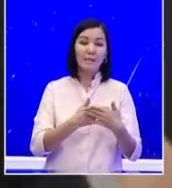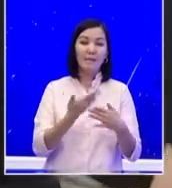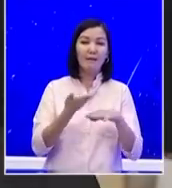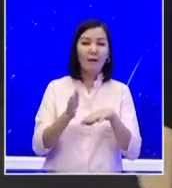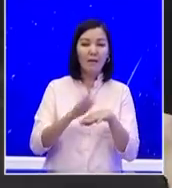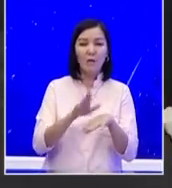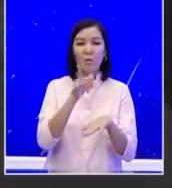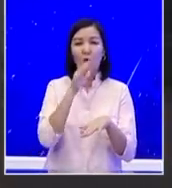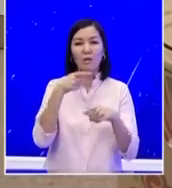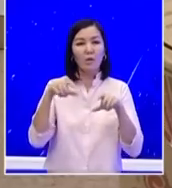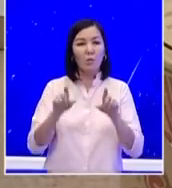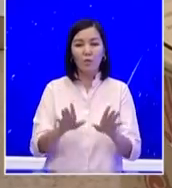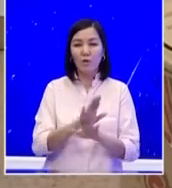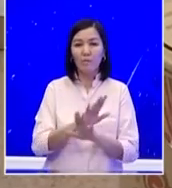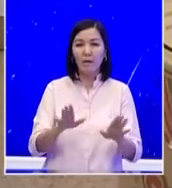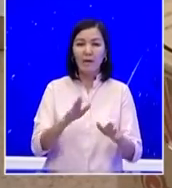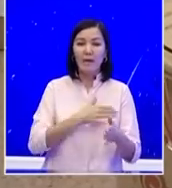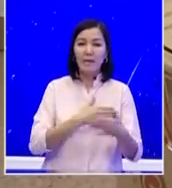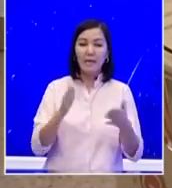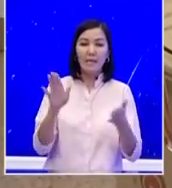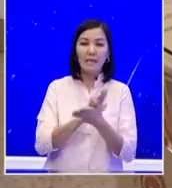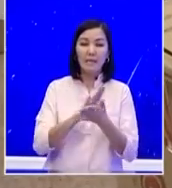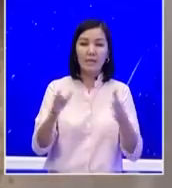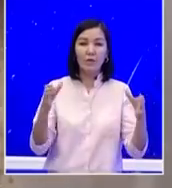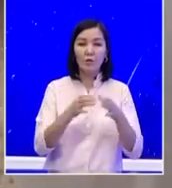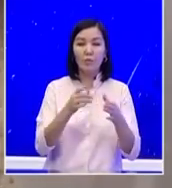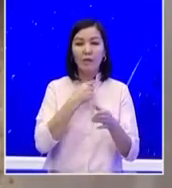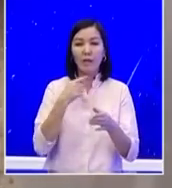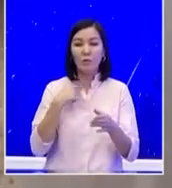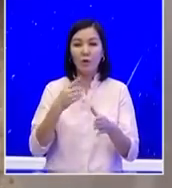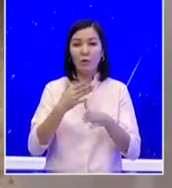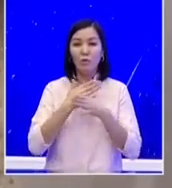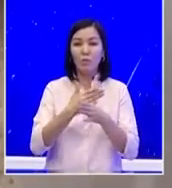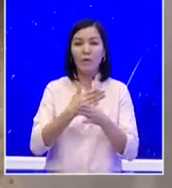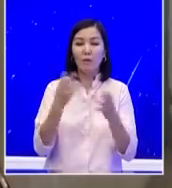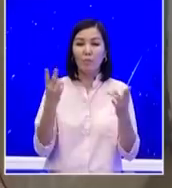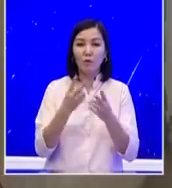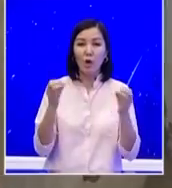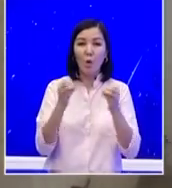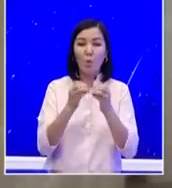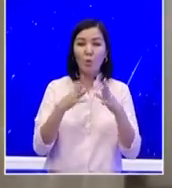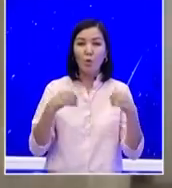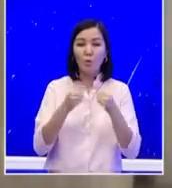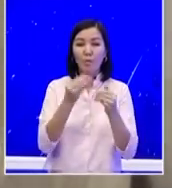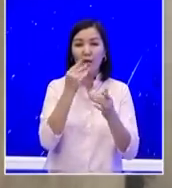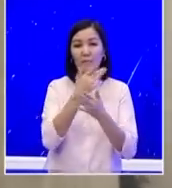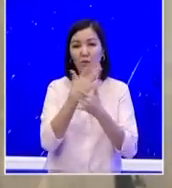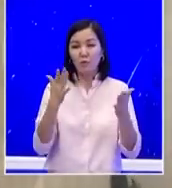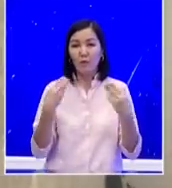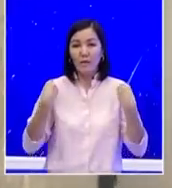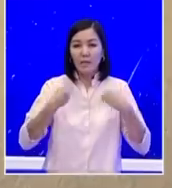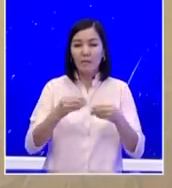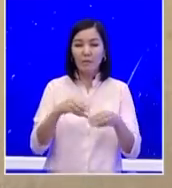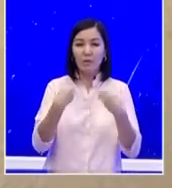қол қусырып қарап отырған жоқ. Еркілер үйімінің бір тобы Талдықорғандағы көмекке мұқтаж 10 отбасына азық-түлікпен